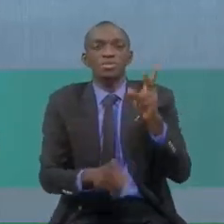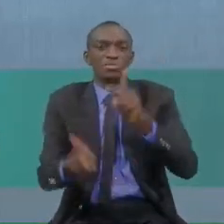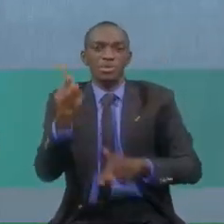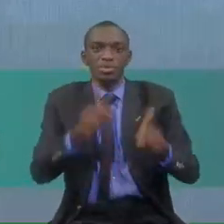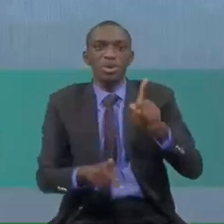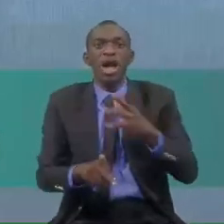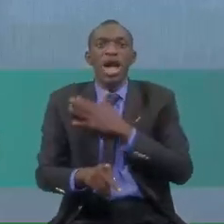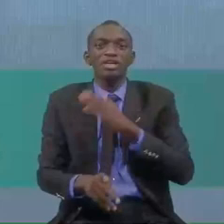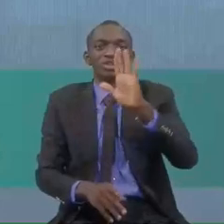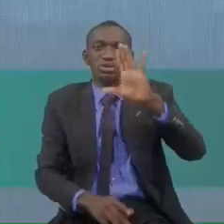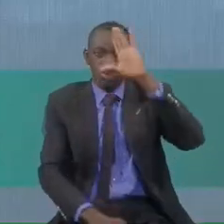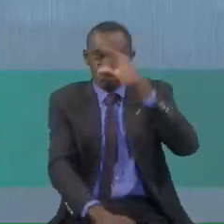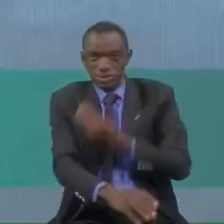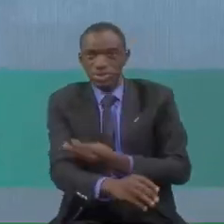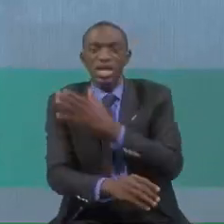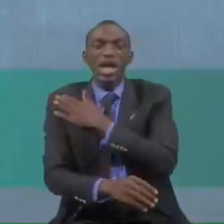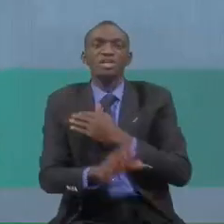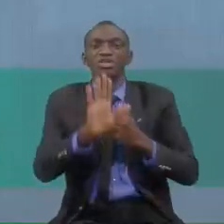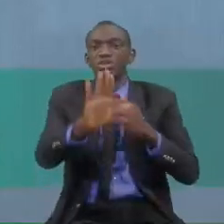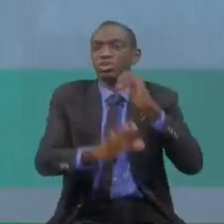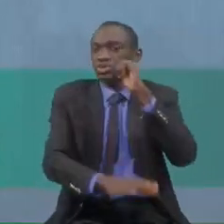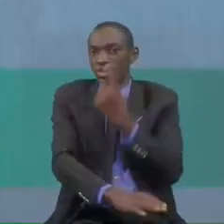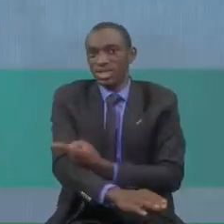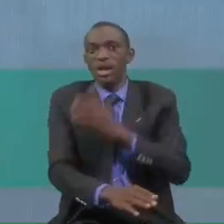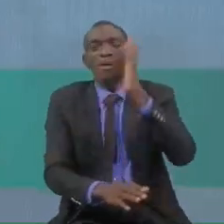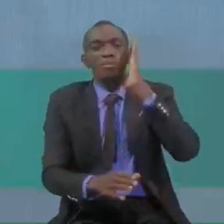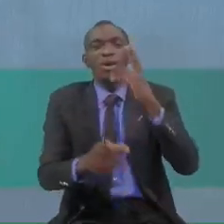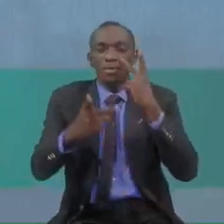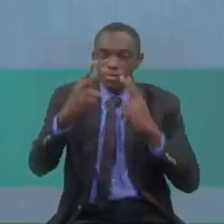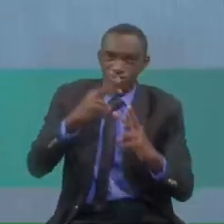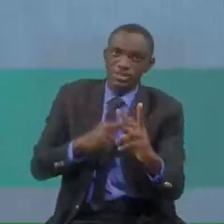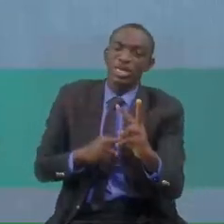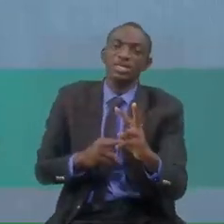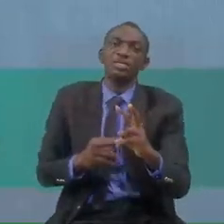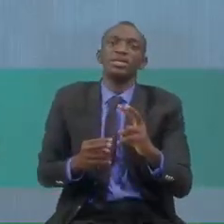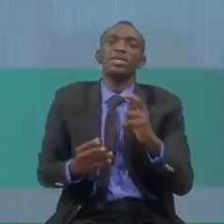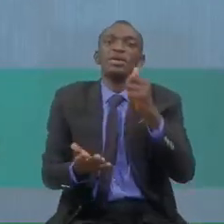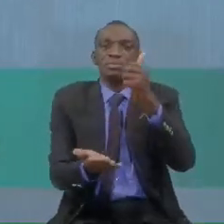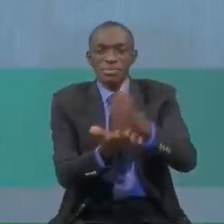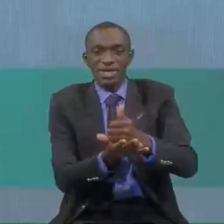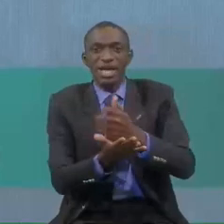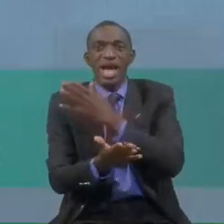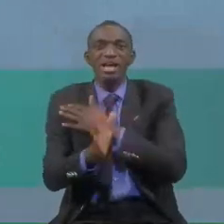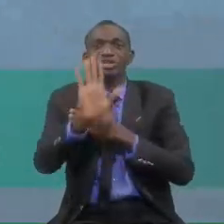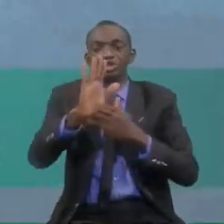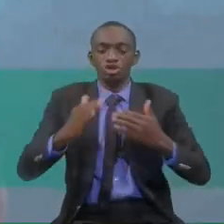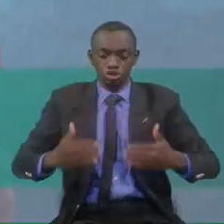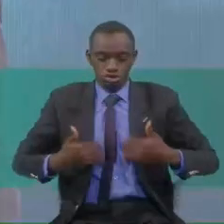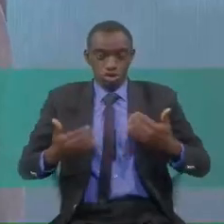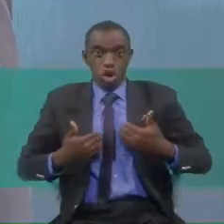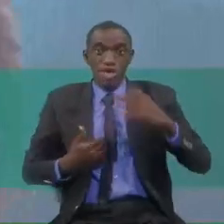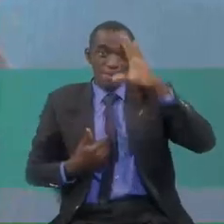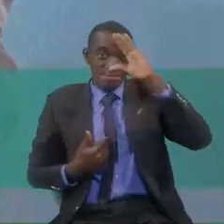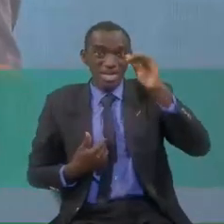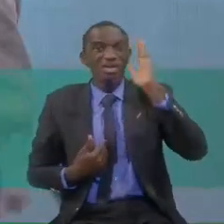Vos fils et vos filles prophétiseront. Vos jeunes gens